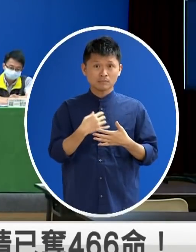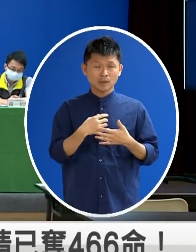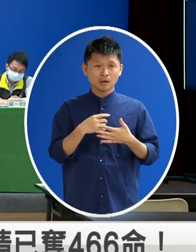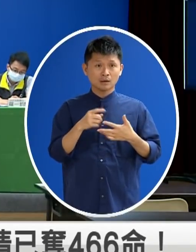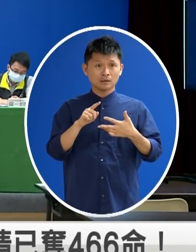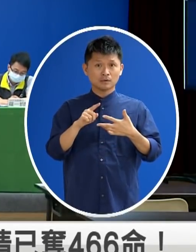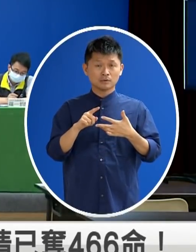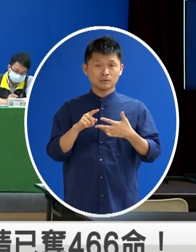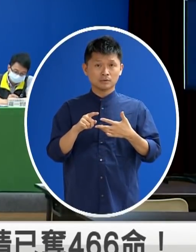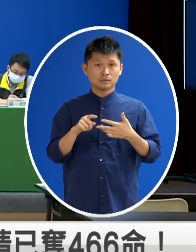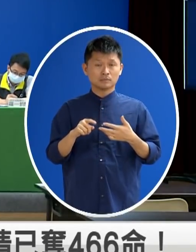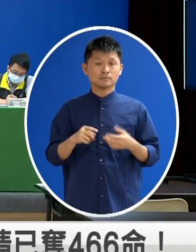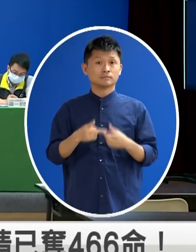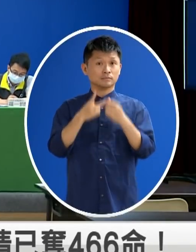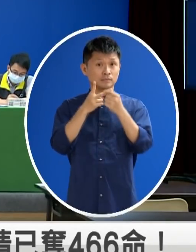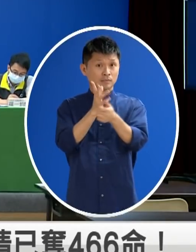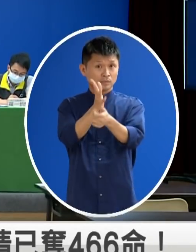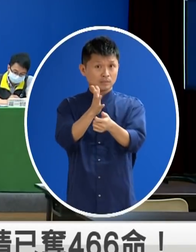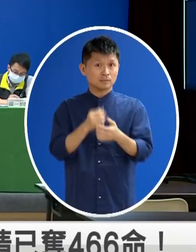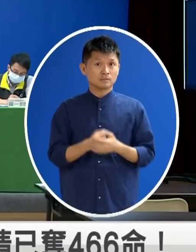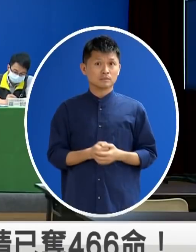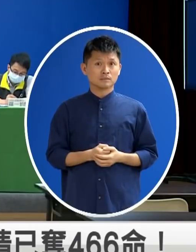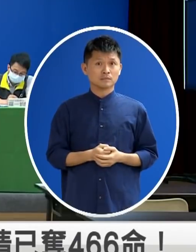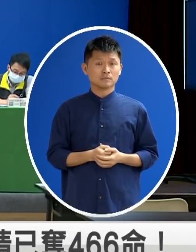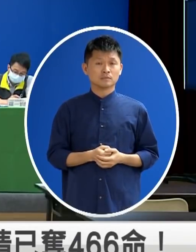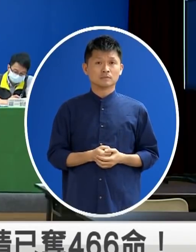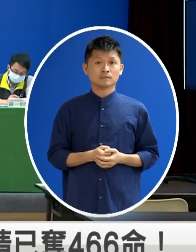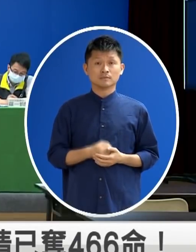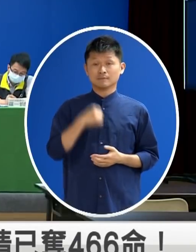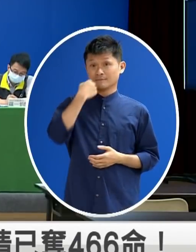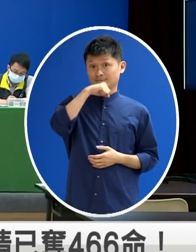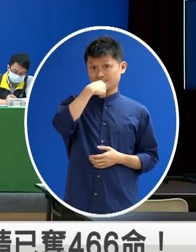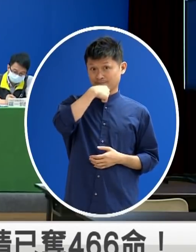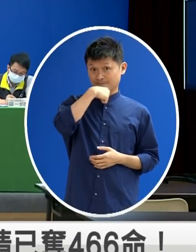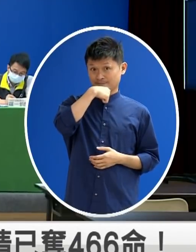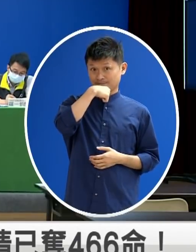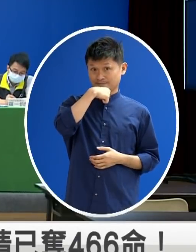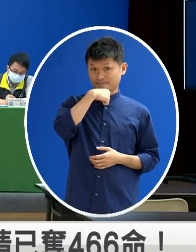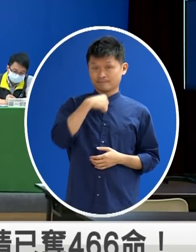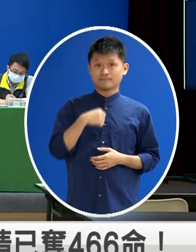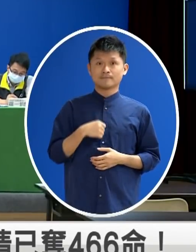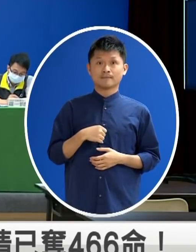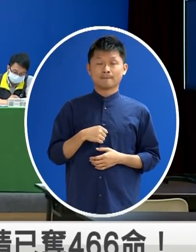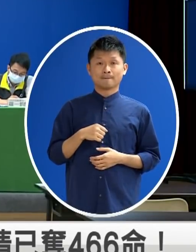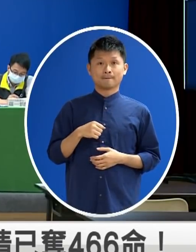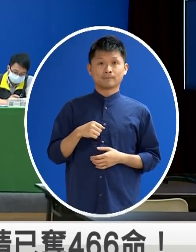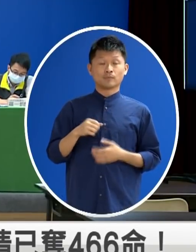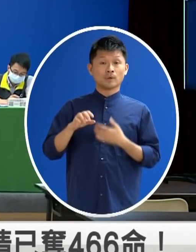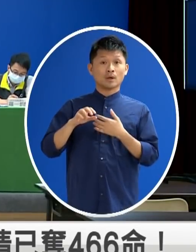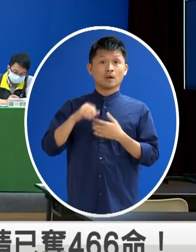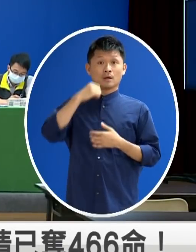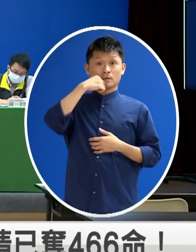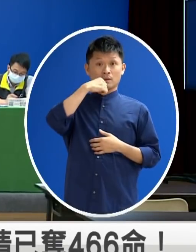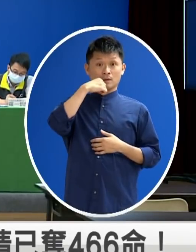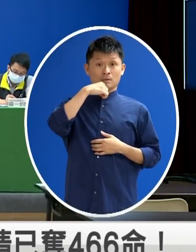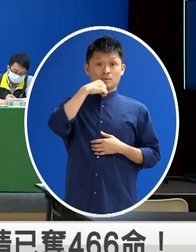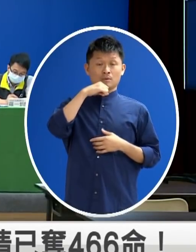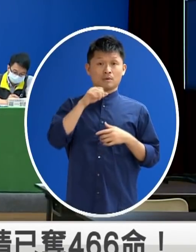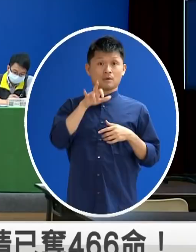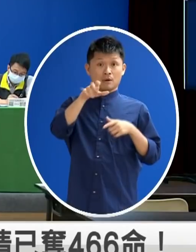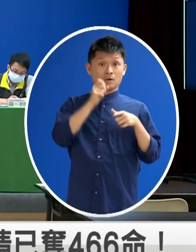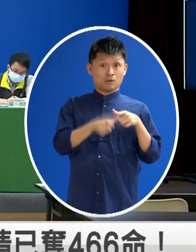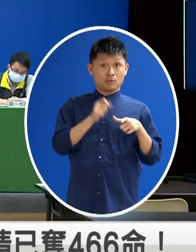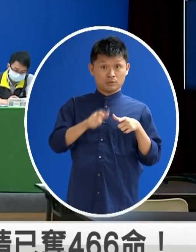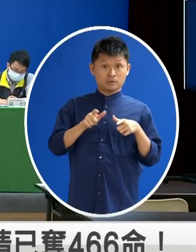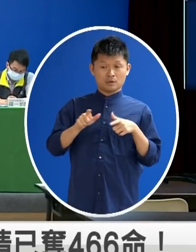第二个问题是想询问说目前国内有30名国籍航空的外籍机师就是有趁